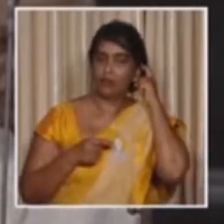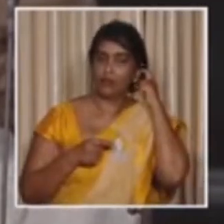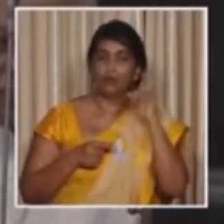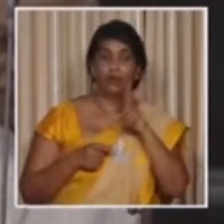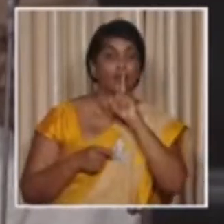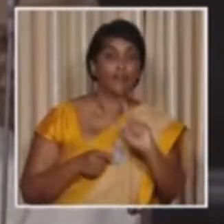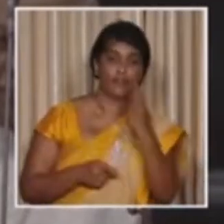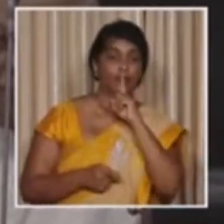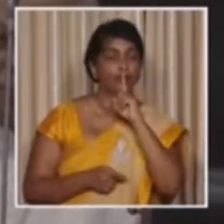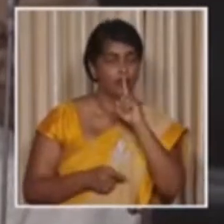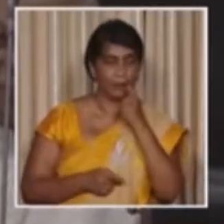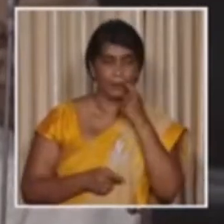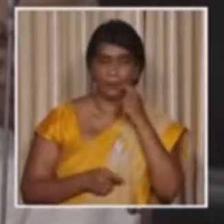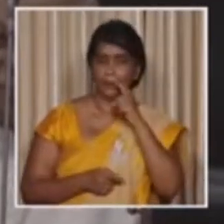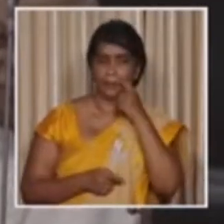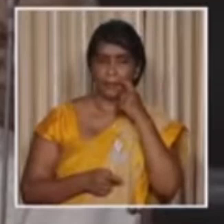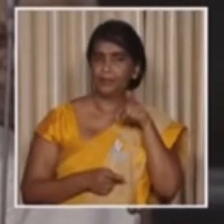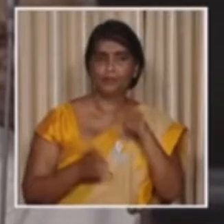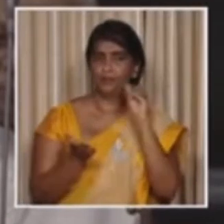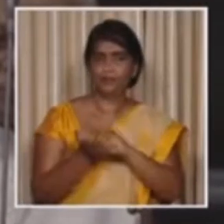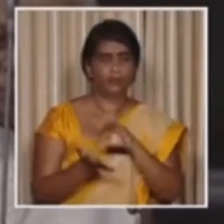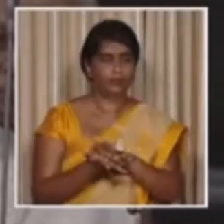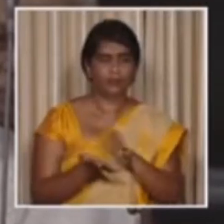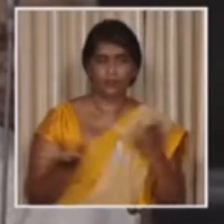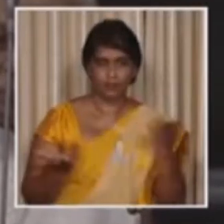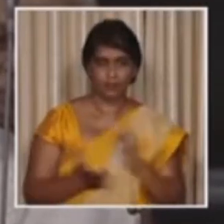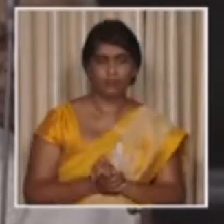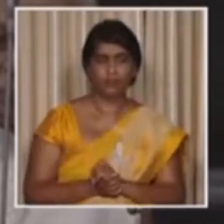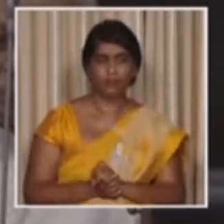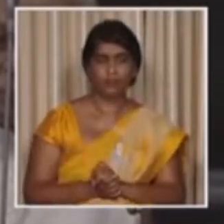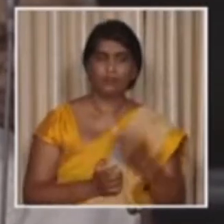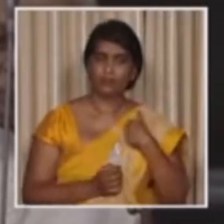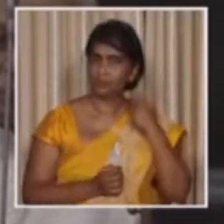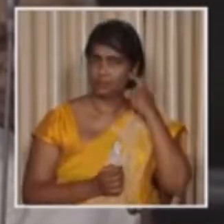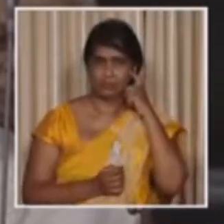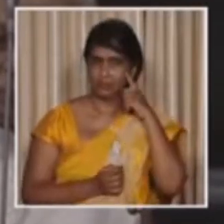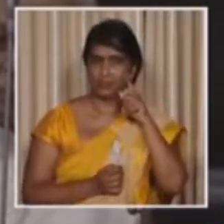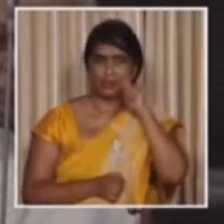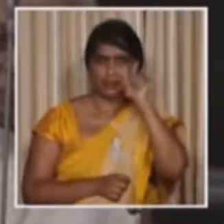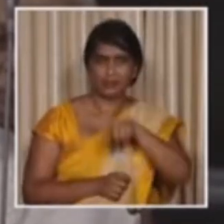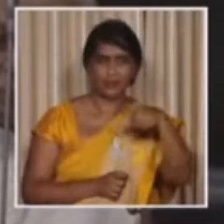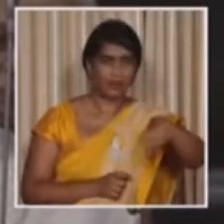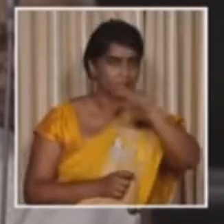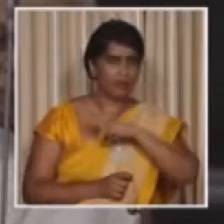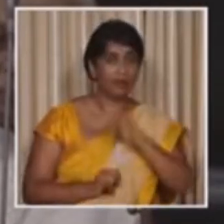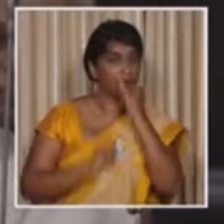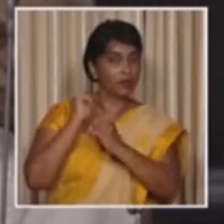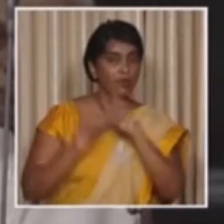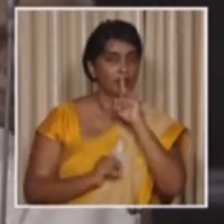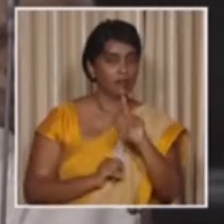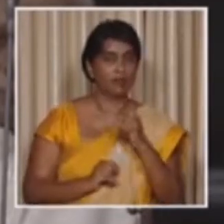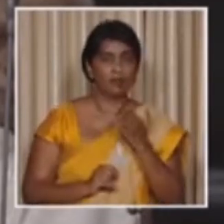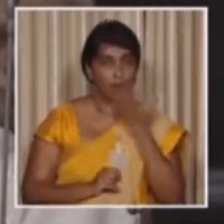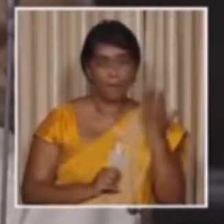නියෝගයක් දෙන්න කියලා ඒ එකක්වත් මෙතන සිදු වෙලා නැහැ ඒ නිසා මං හිතන්නේ මේ එක නිලධාරියෙක්ටවත් දොස් කියන්න පුළුවන්